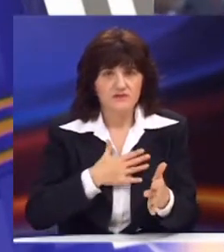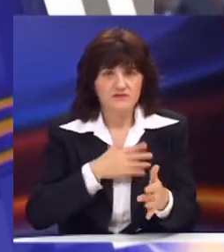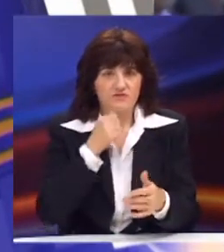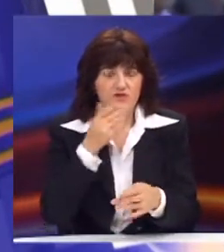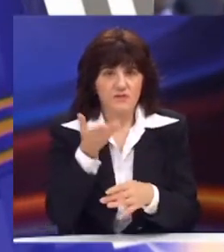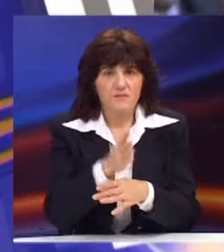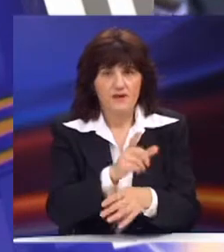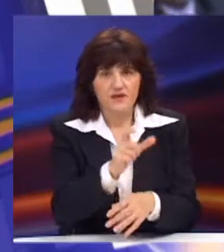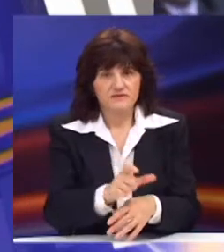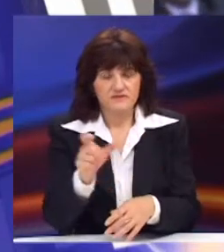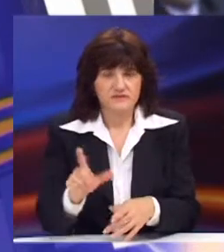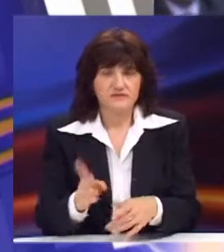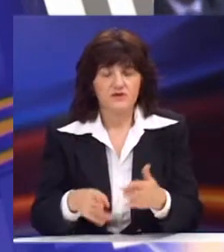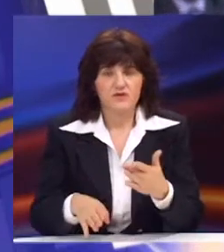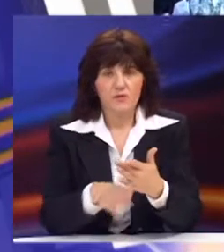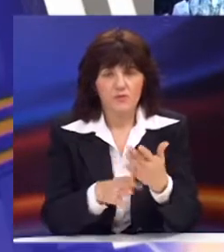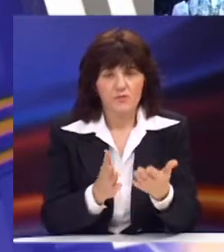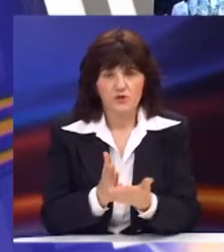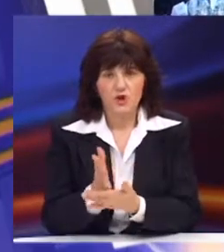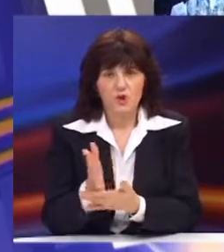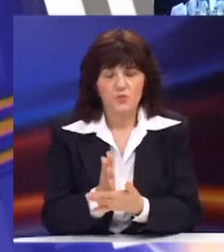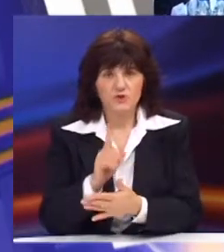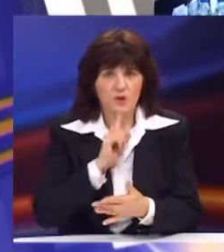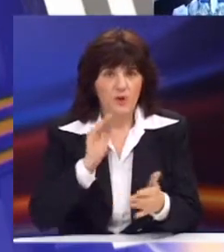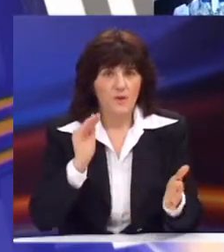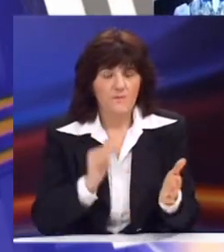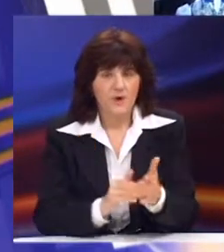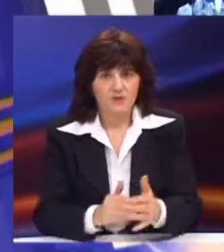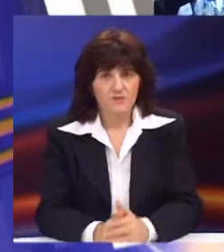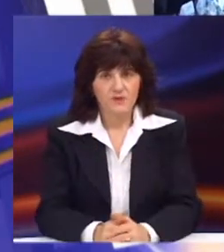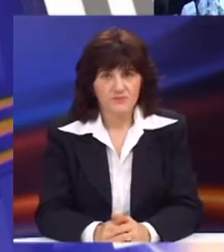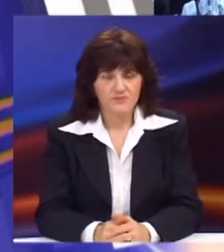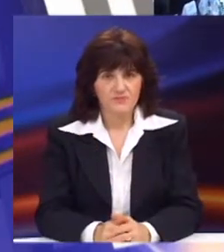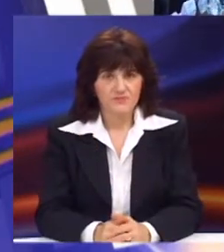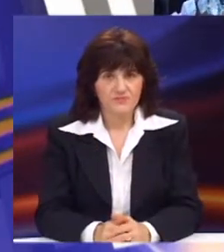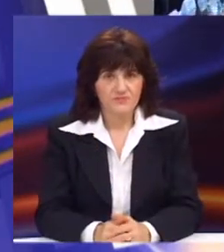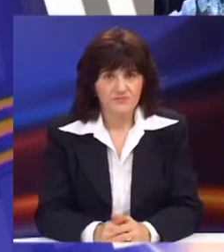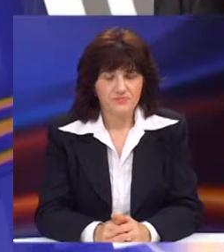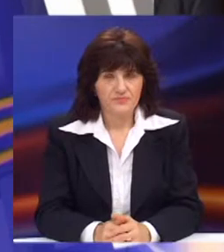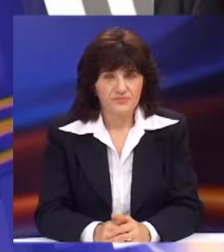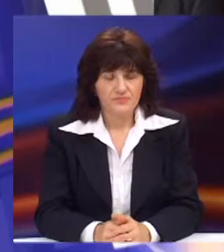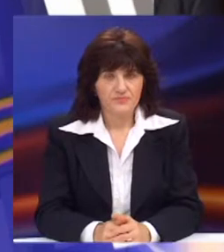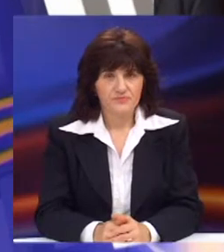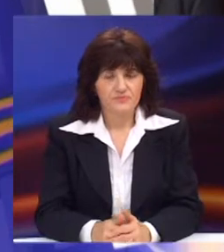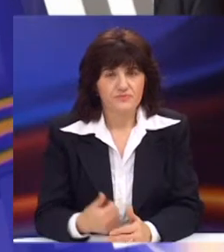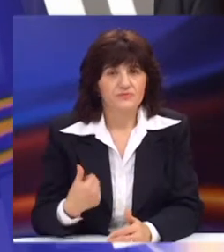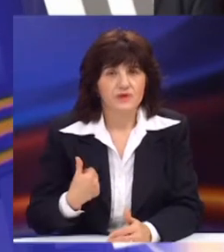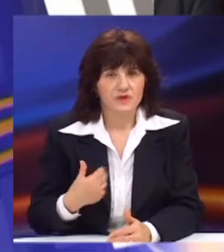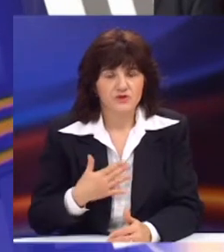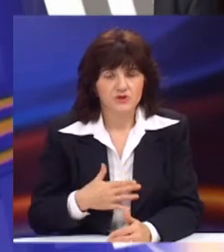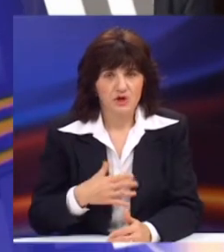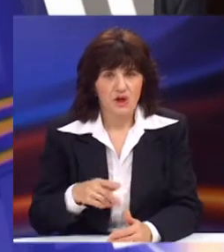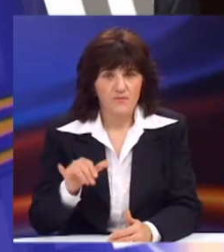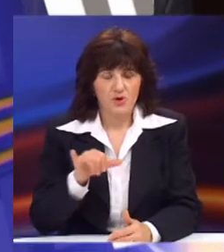svoje građane i kako da im pruže usluge koje su njima potrebne. Želimo da